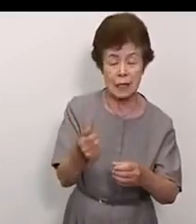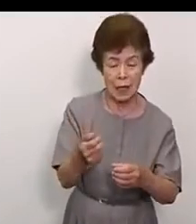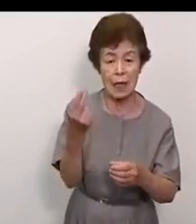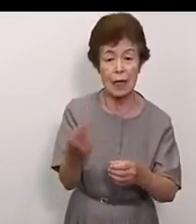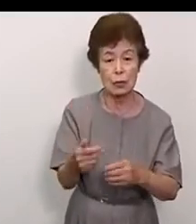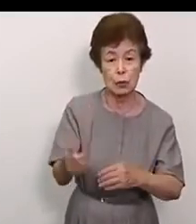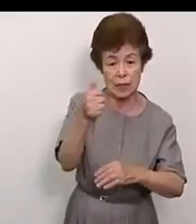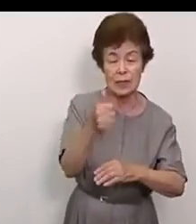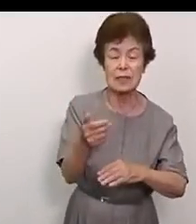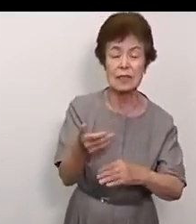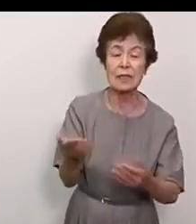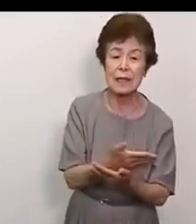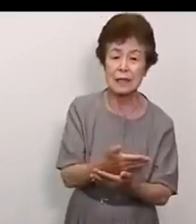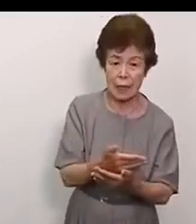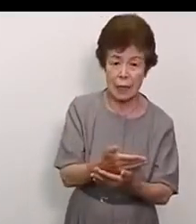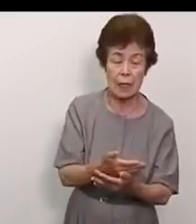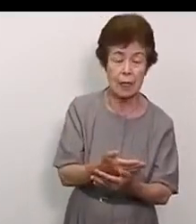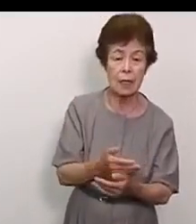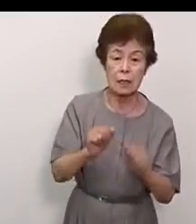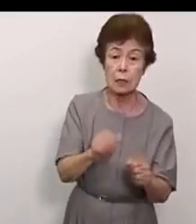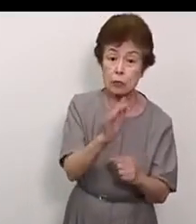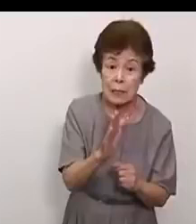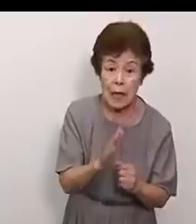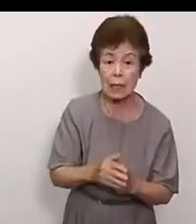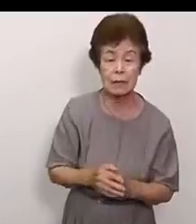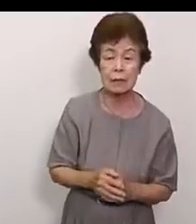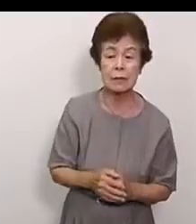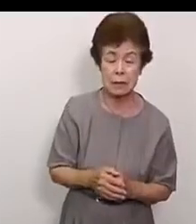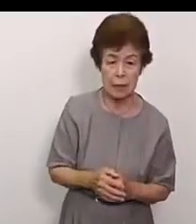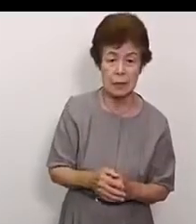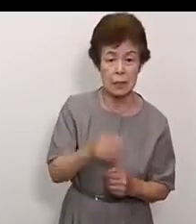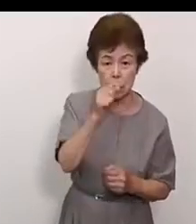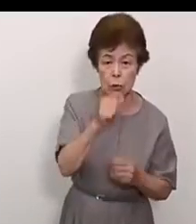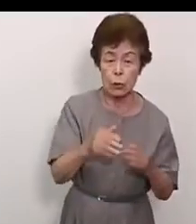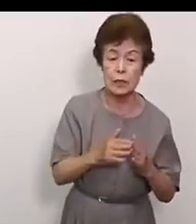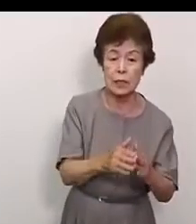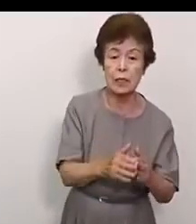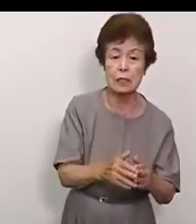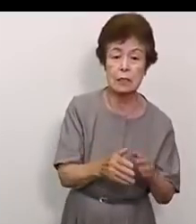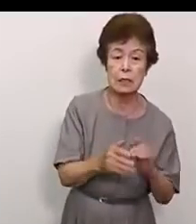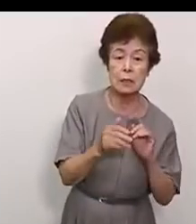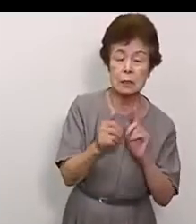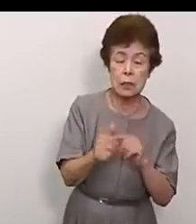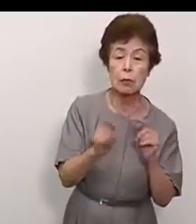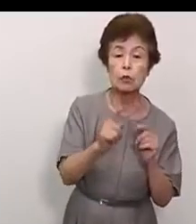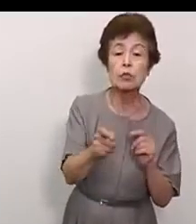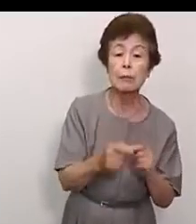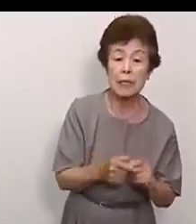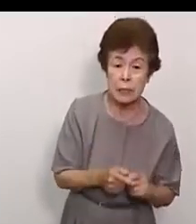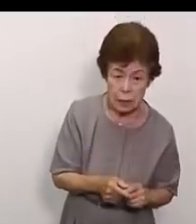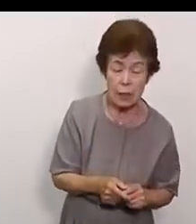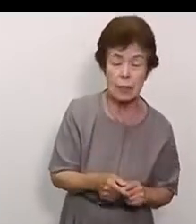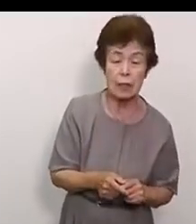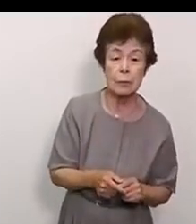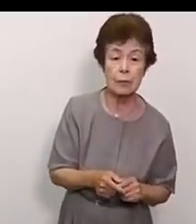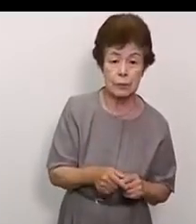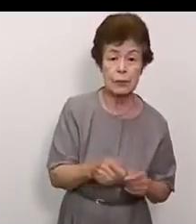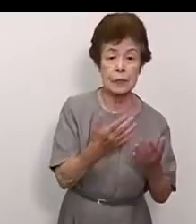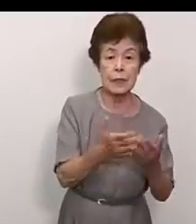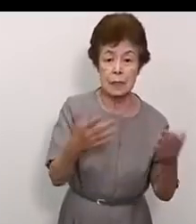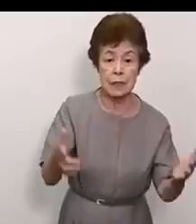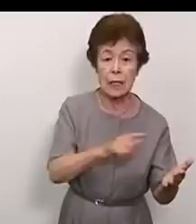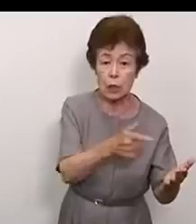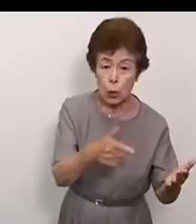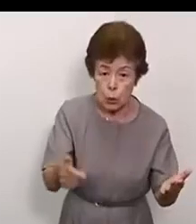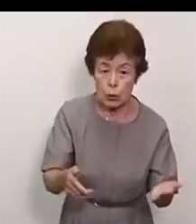ください。 どうでしょう、今ね吉崎さんのお話にあったように、まず1点としてはその多様な学びの場の確保ですね、